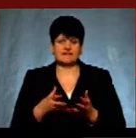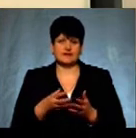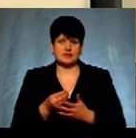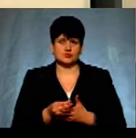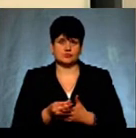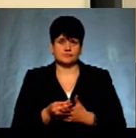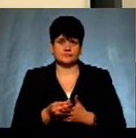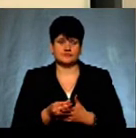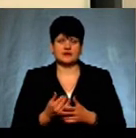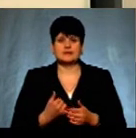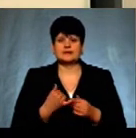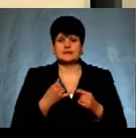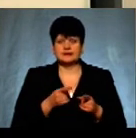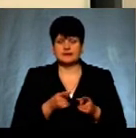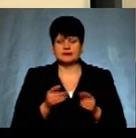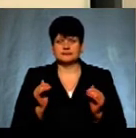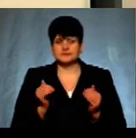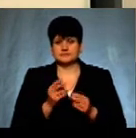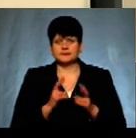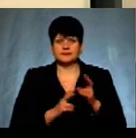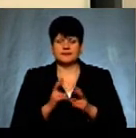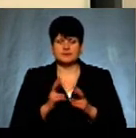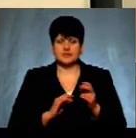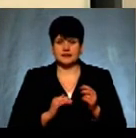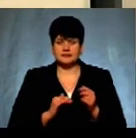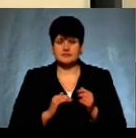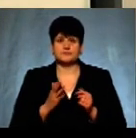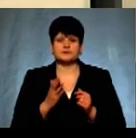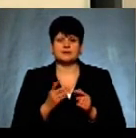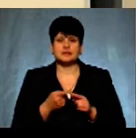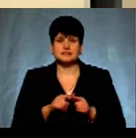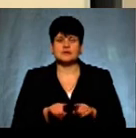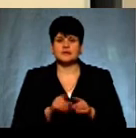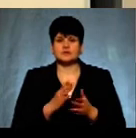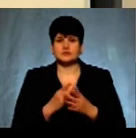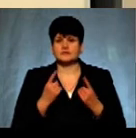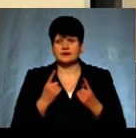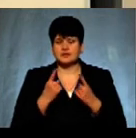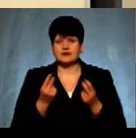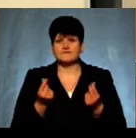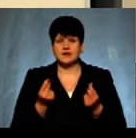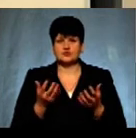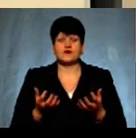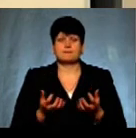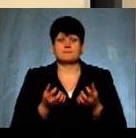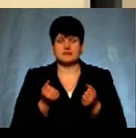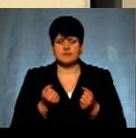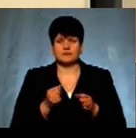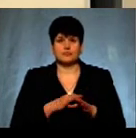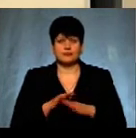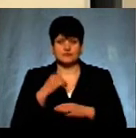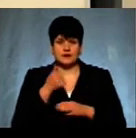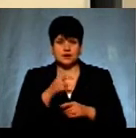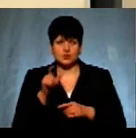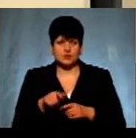Для таких невеликих підприємств, для підприємців, це також є вагома така фінансова підтримка, тому що цілий рік людина